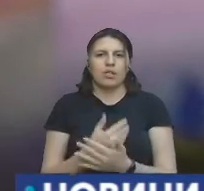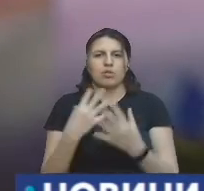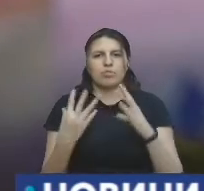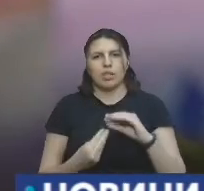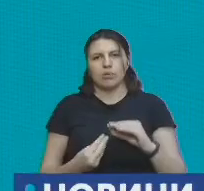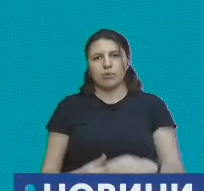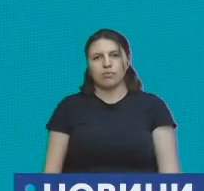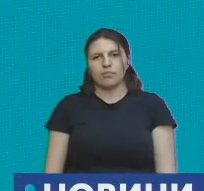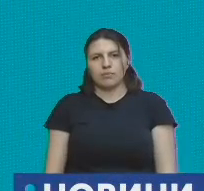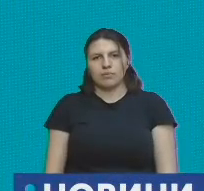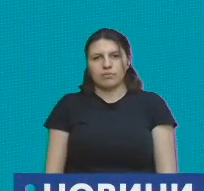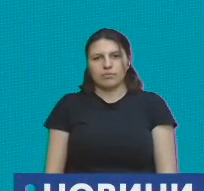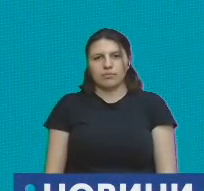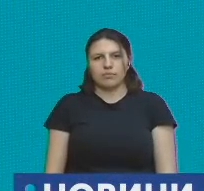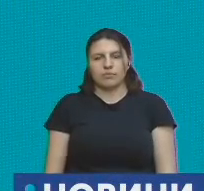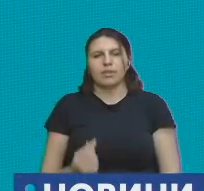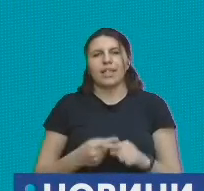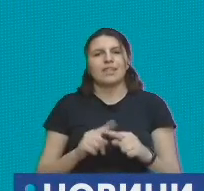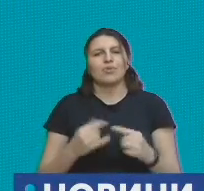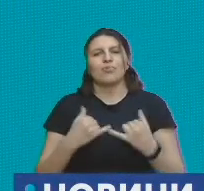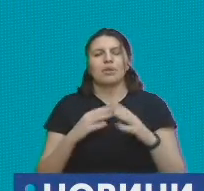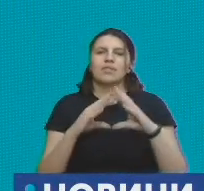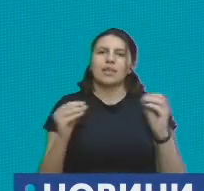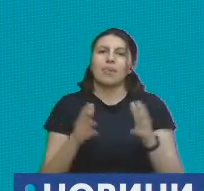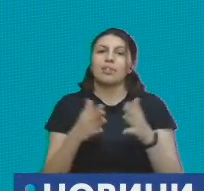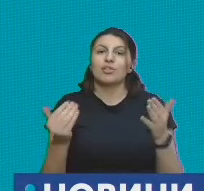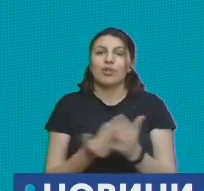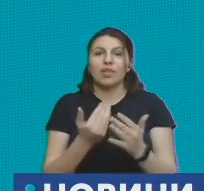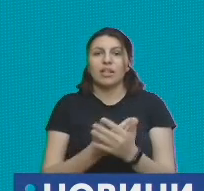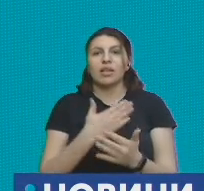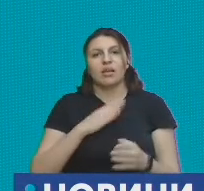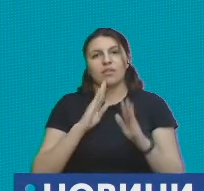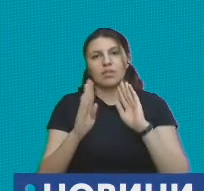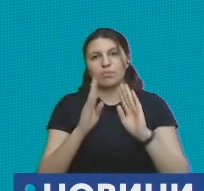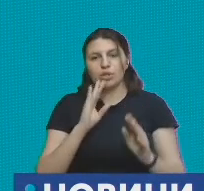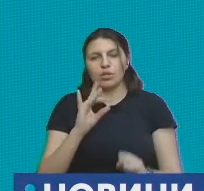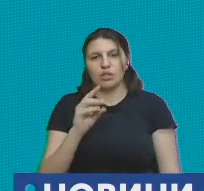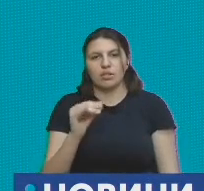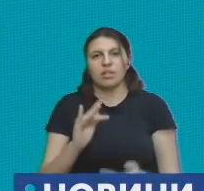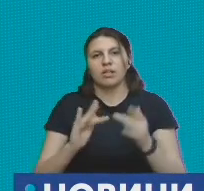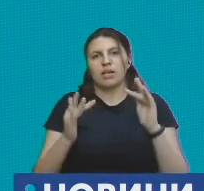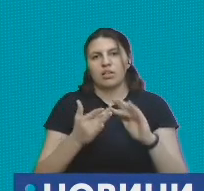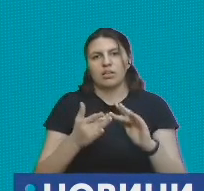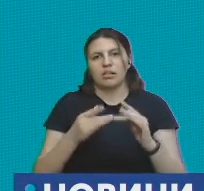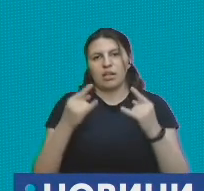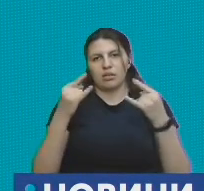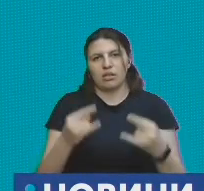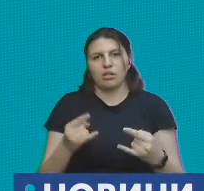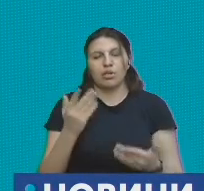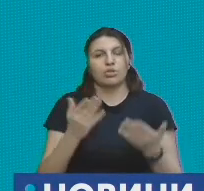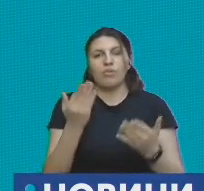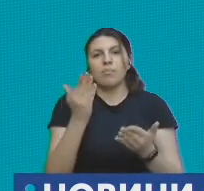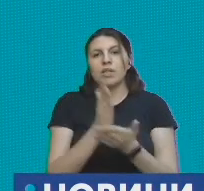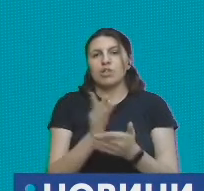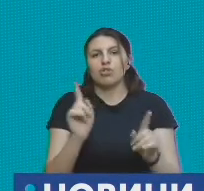Суспільному. На цьому у мене все. Більше новин на нашій сторінці у Фейсбук та на сайті телеканалу. Якщо вам є що